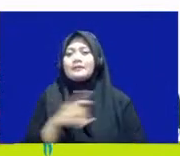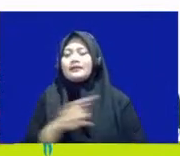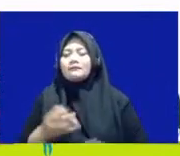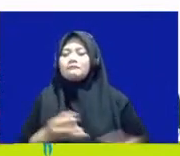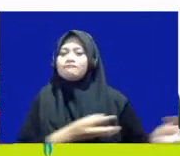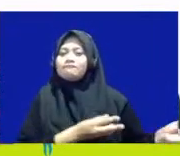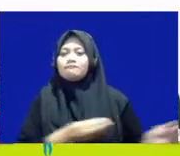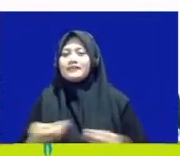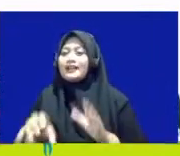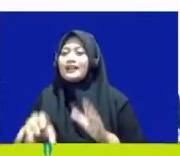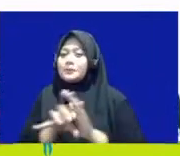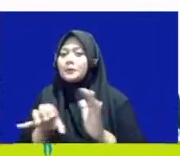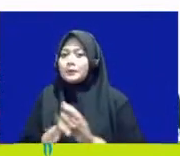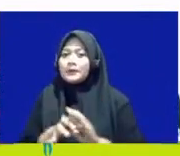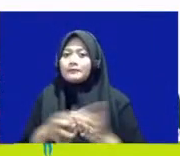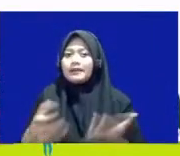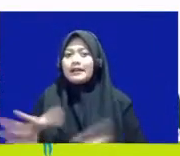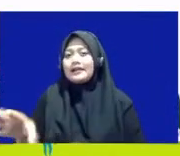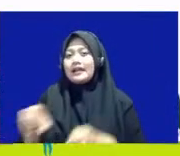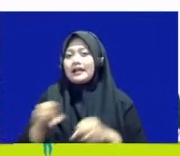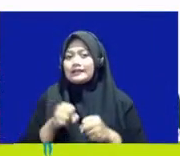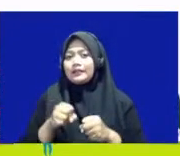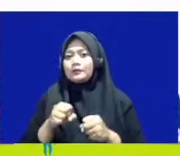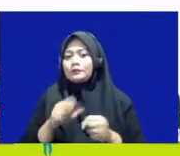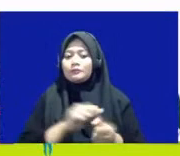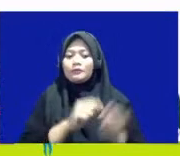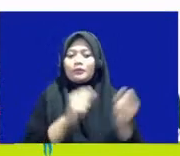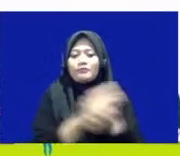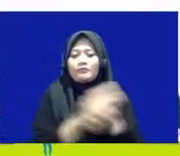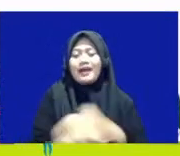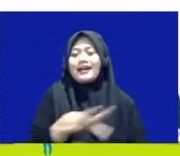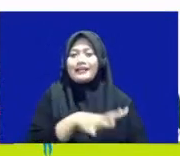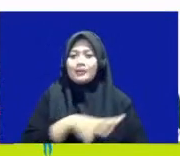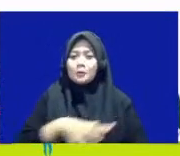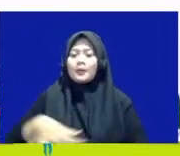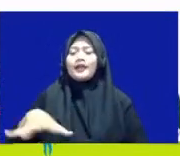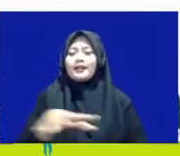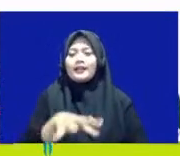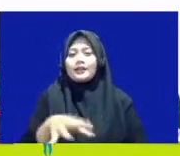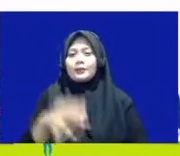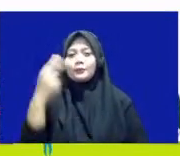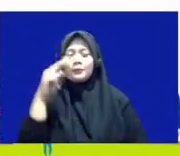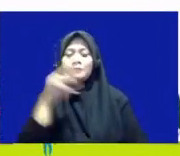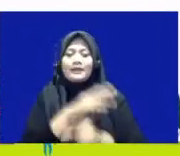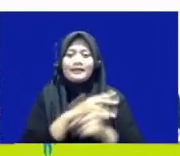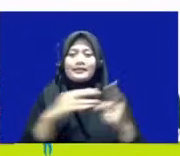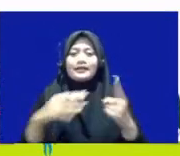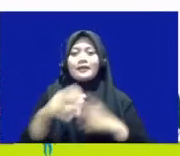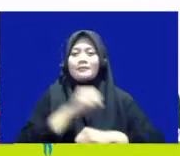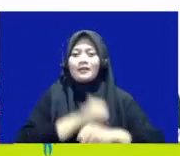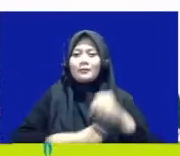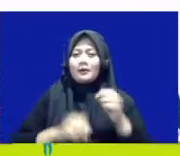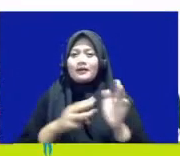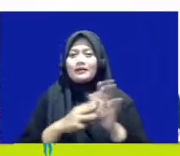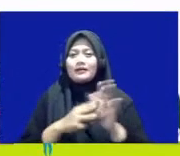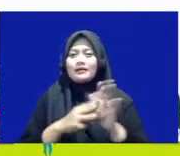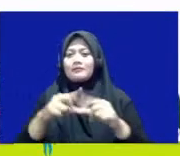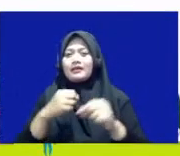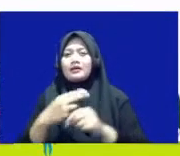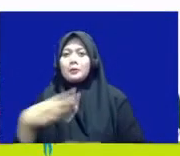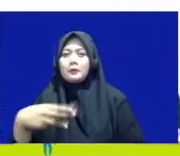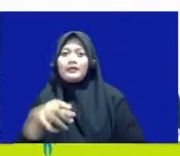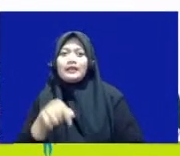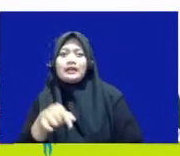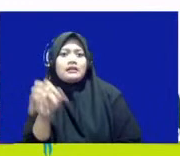bagaimana diajak untuk membuat perubahan di lingkungannya, membuat kepada masyarakat menanamkan mangrove, dari yang tadinya tidak mau, menjadi